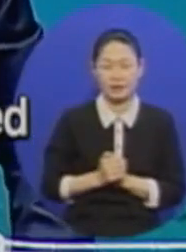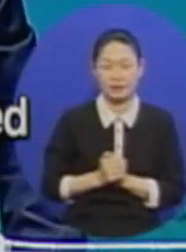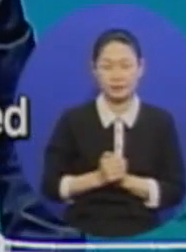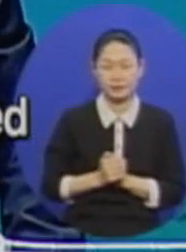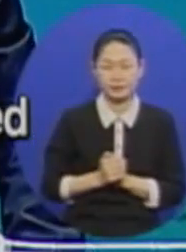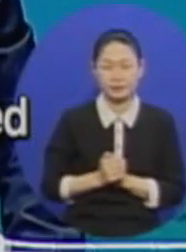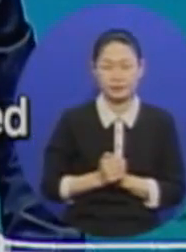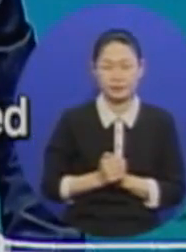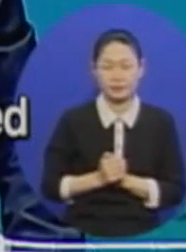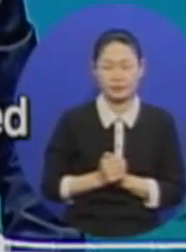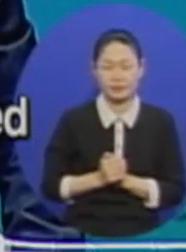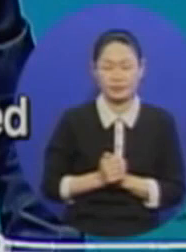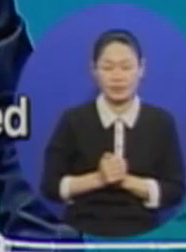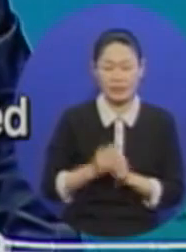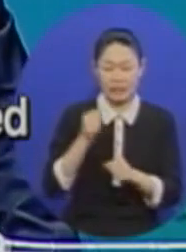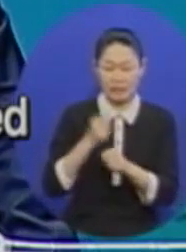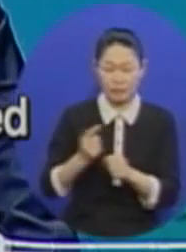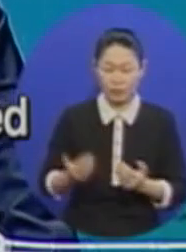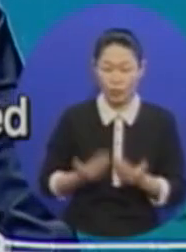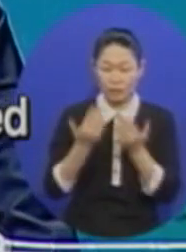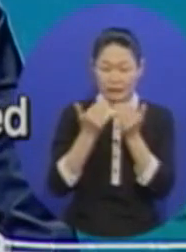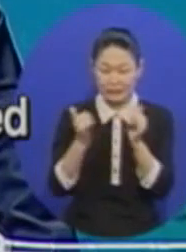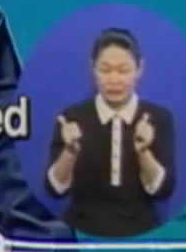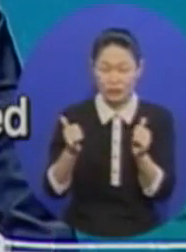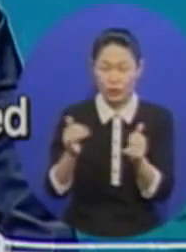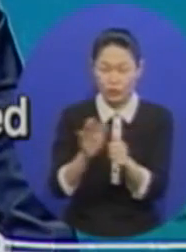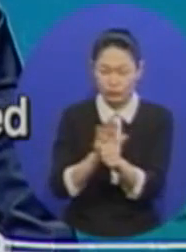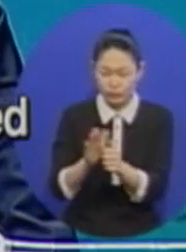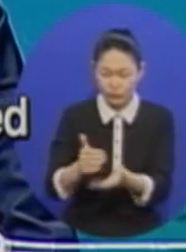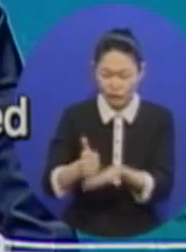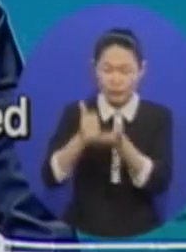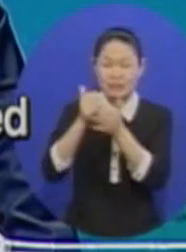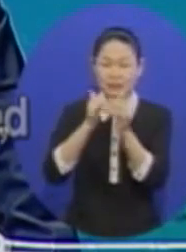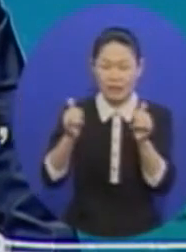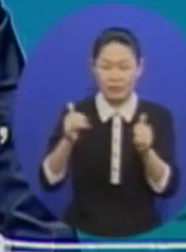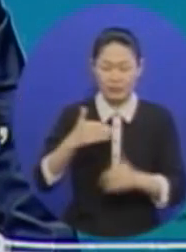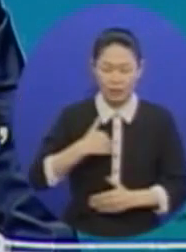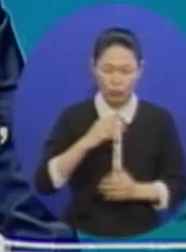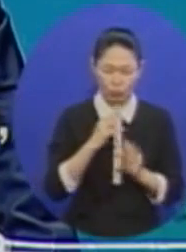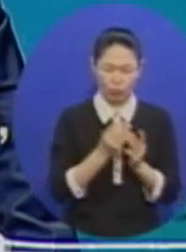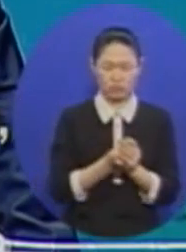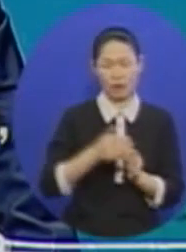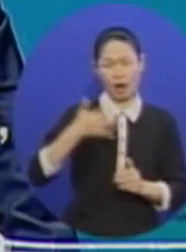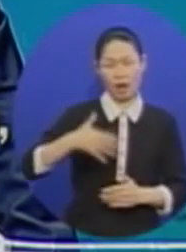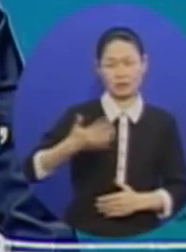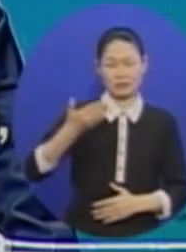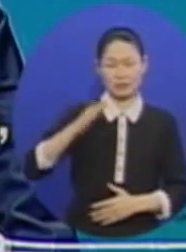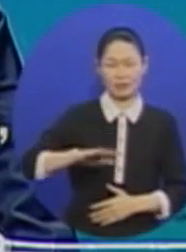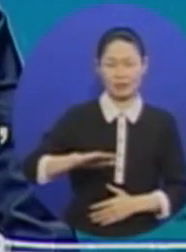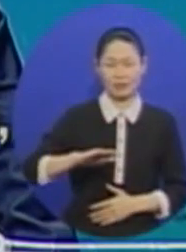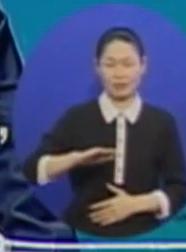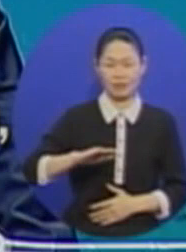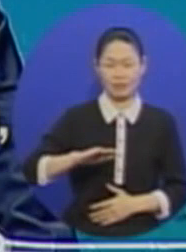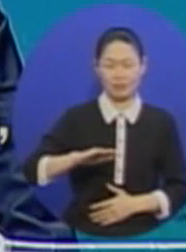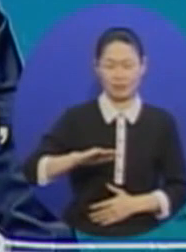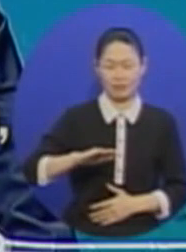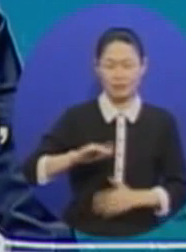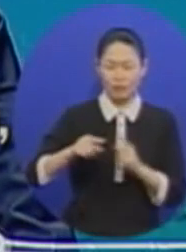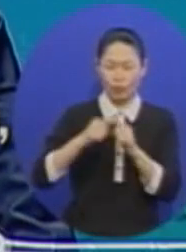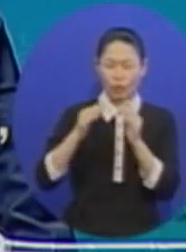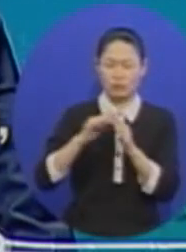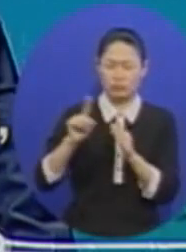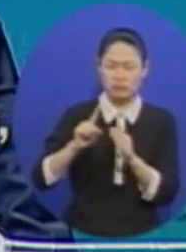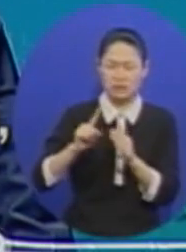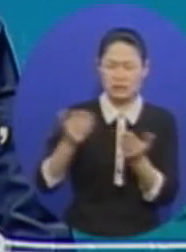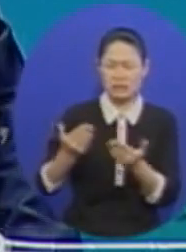자이미 봉사 자로 섬기시는 분들 나눠 온전치 못한 데 그런데 아 교회에서 무슨